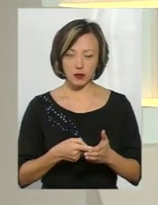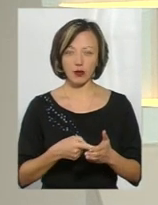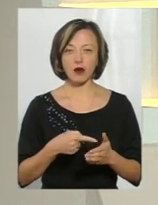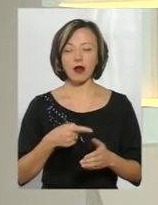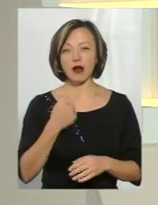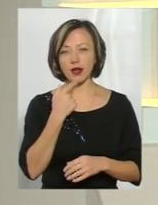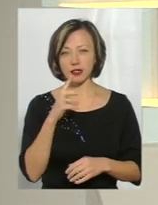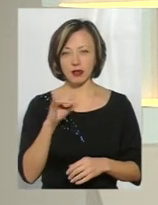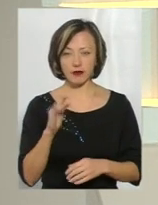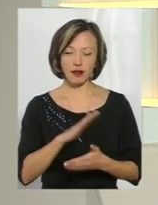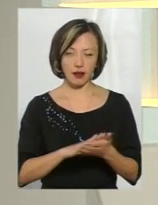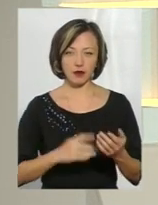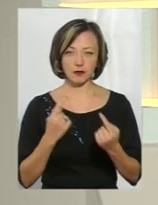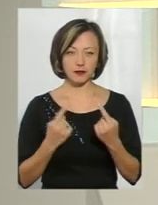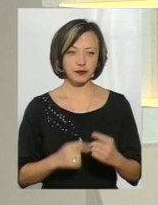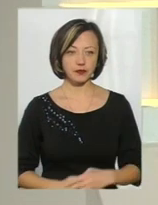це в сюжеті далі поговоримо.